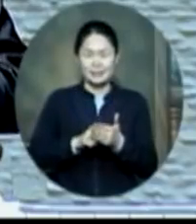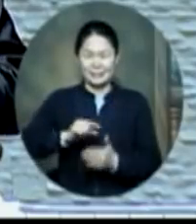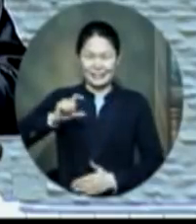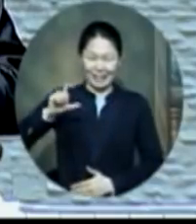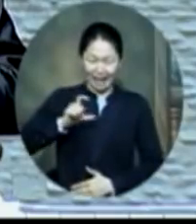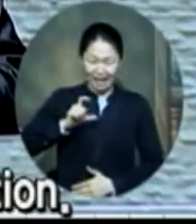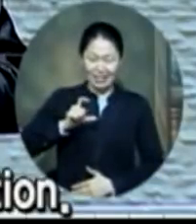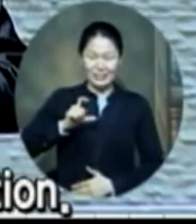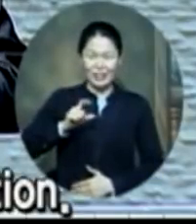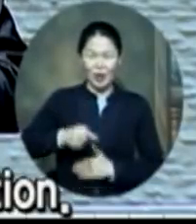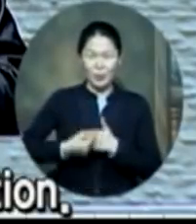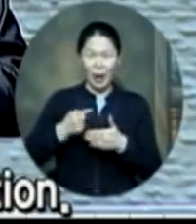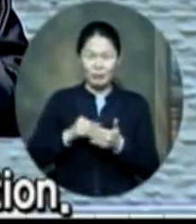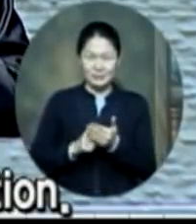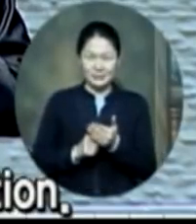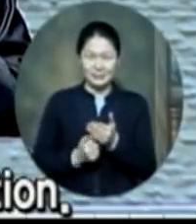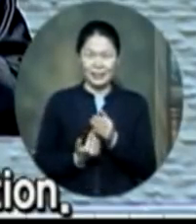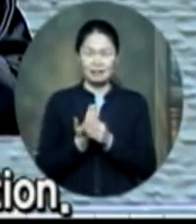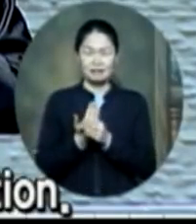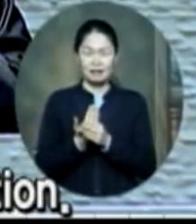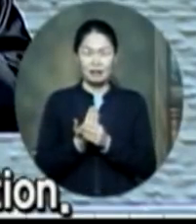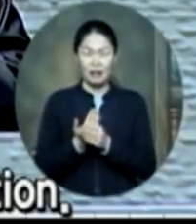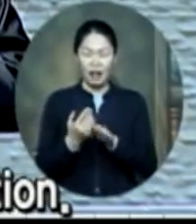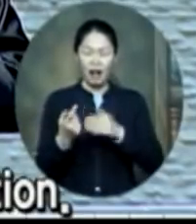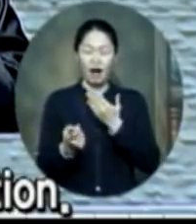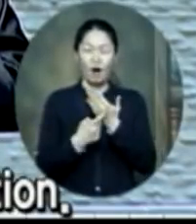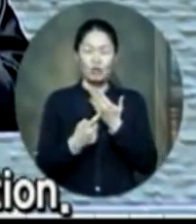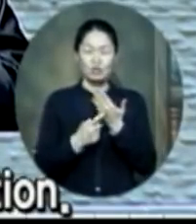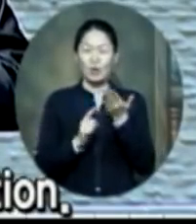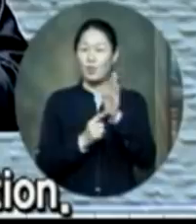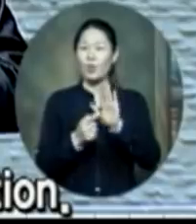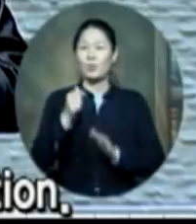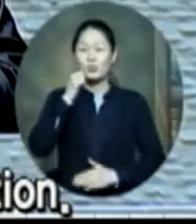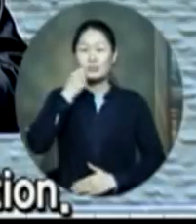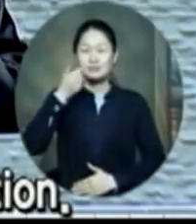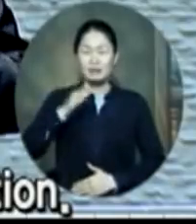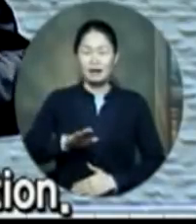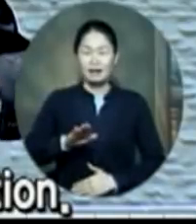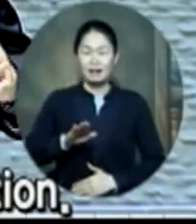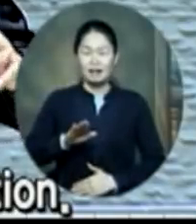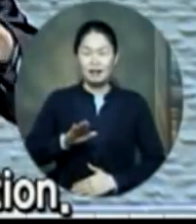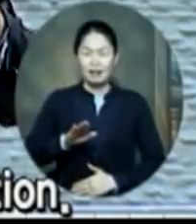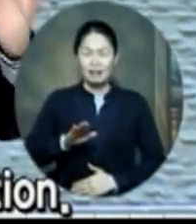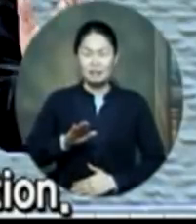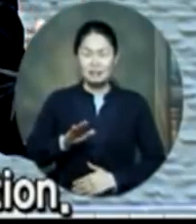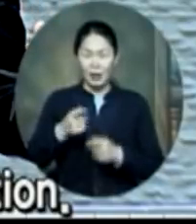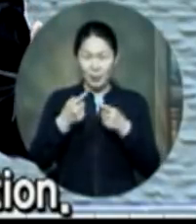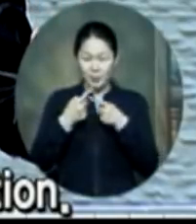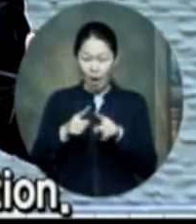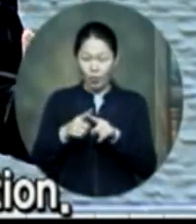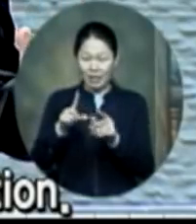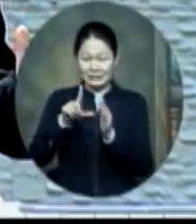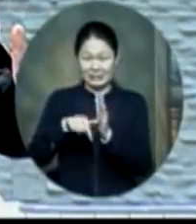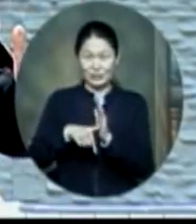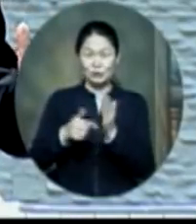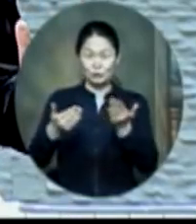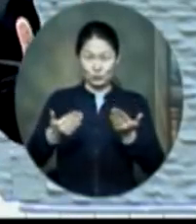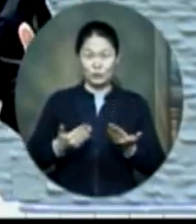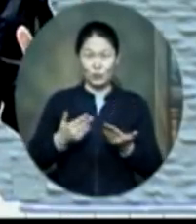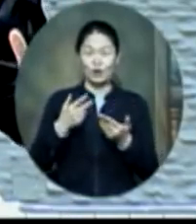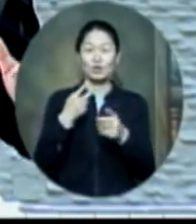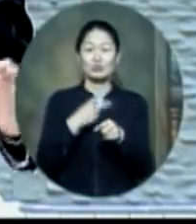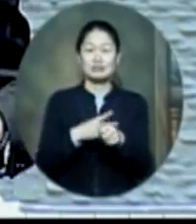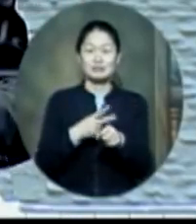강하게 일어났습니다. 겉으로 말은 못하지만 그런데 평가회 시간을 주더라고요.